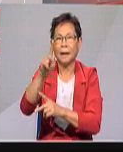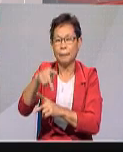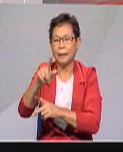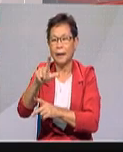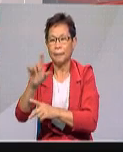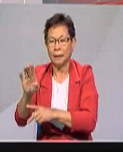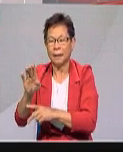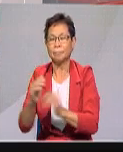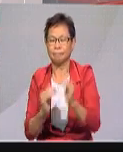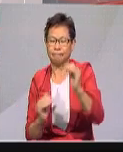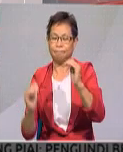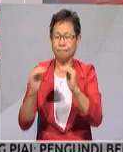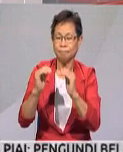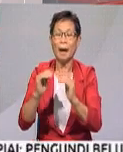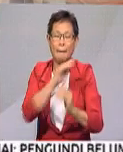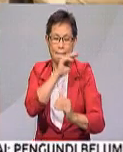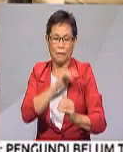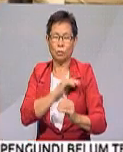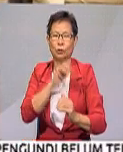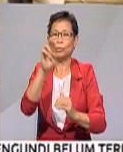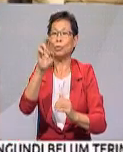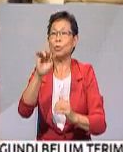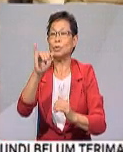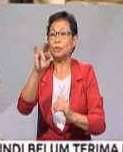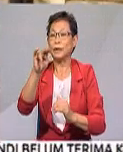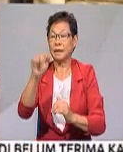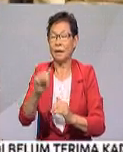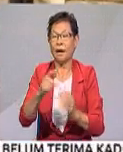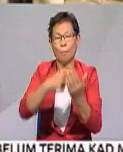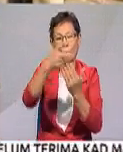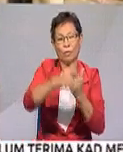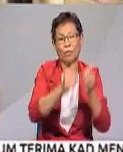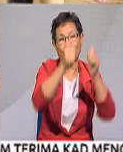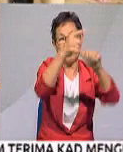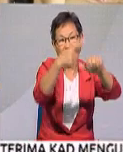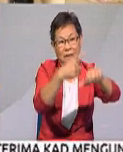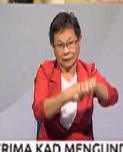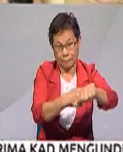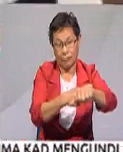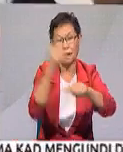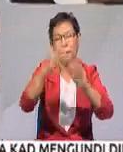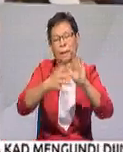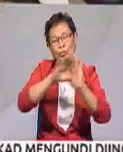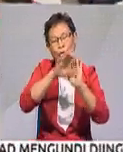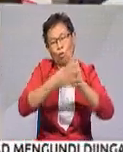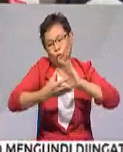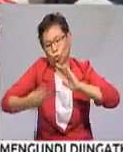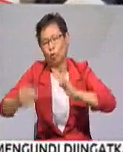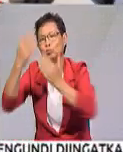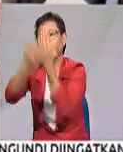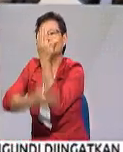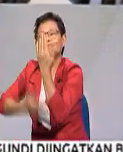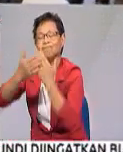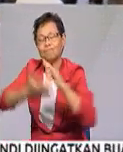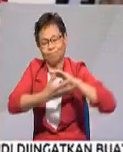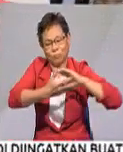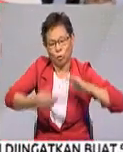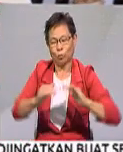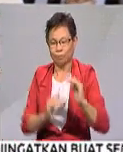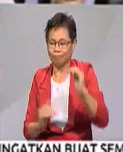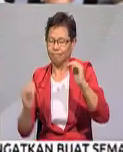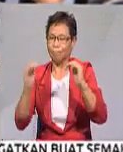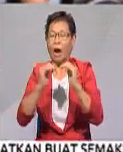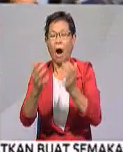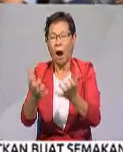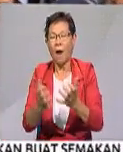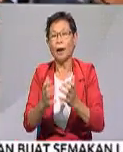KPLB. Menterinya Datuk Seri Rina Harun berkata projek rintis ini diharap dapat dicontohi di seluruh negara selaras dengan